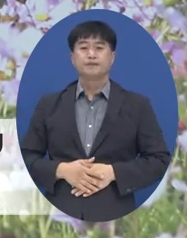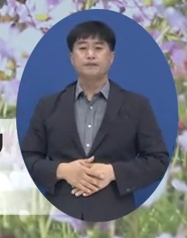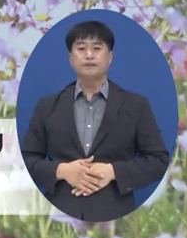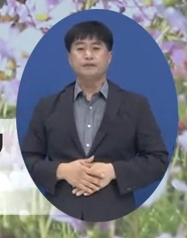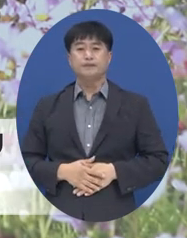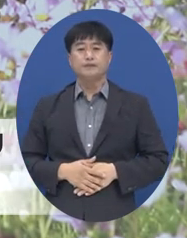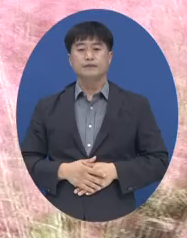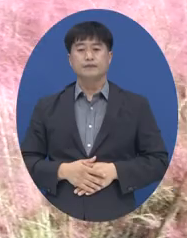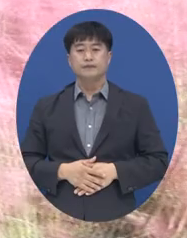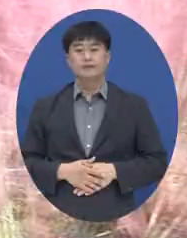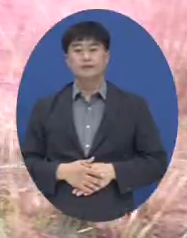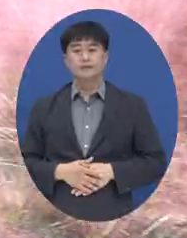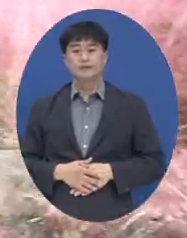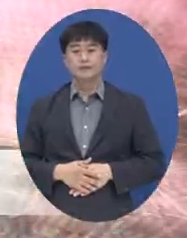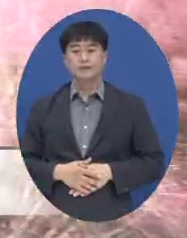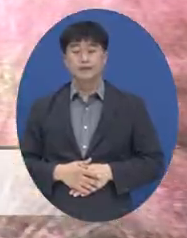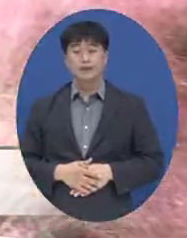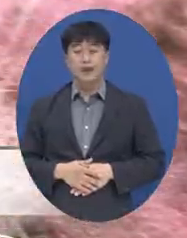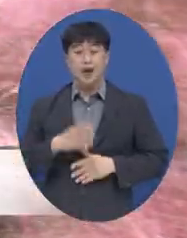기자입니다.